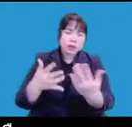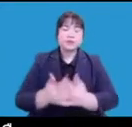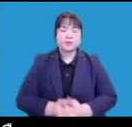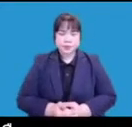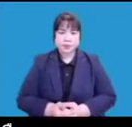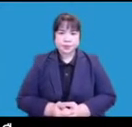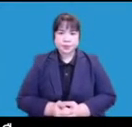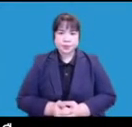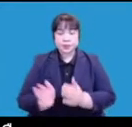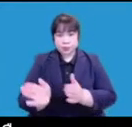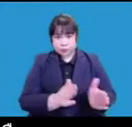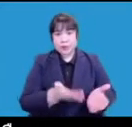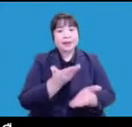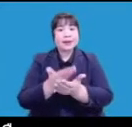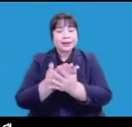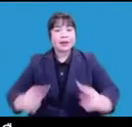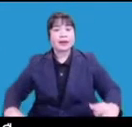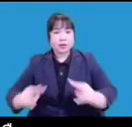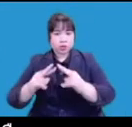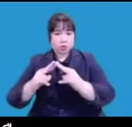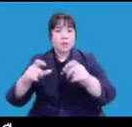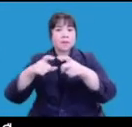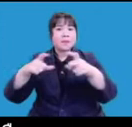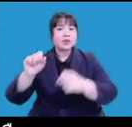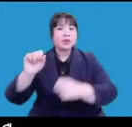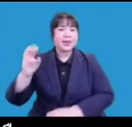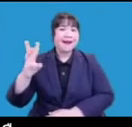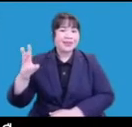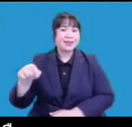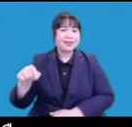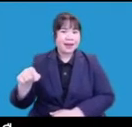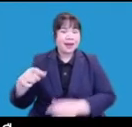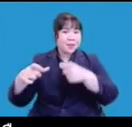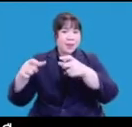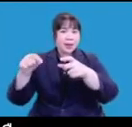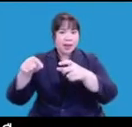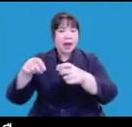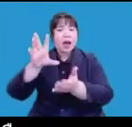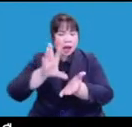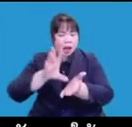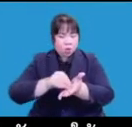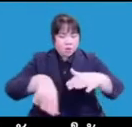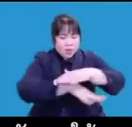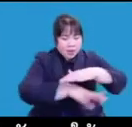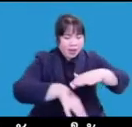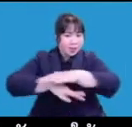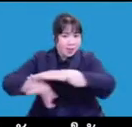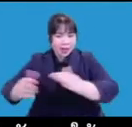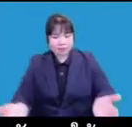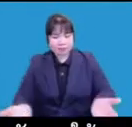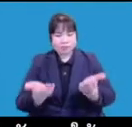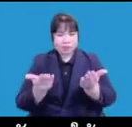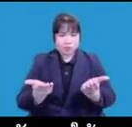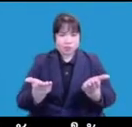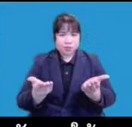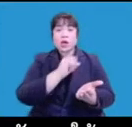ข้อมูลชุดที่2คือข้อมูลคลังจากคลังนะครับลงทะเบียนสการแห่งรัฐนะครับและที่สำคัญนะฮะเราเอาข้อมูล2ฐานเนี่ยนะฮะมายันซึ่งกันและกันเ